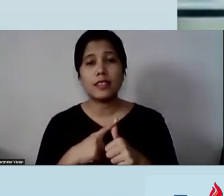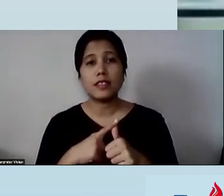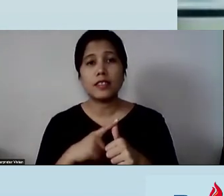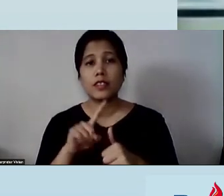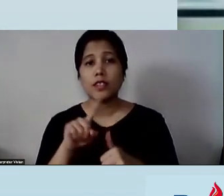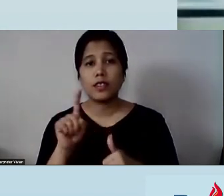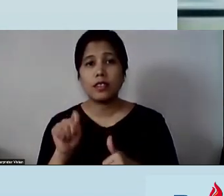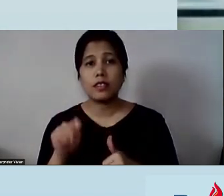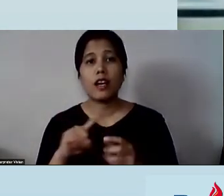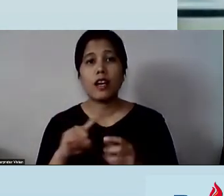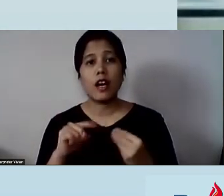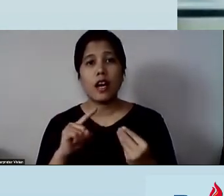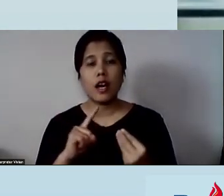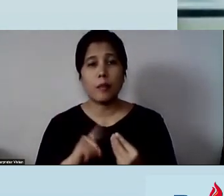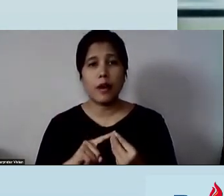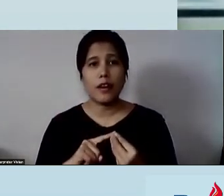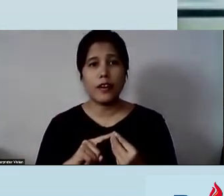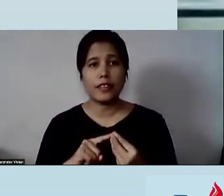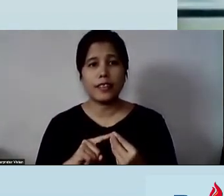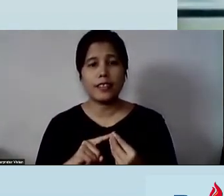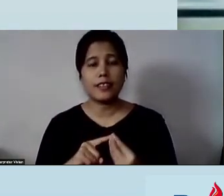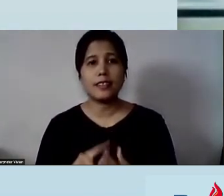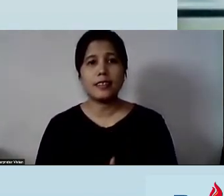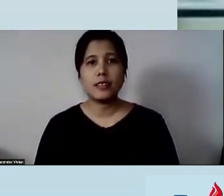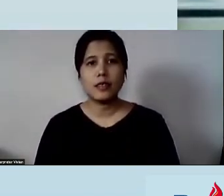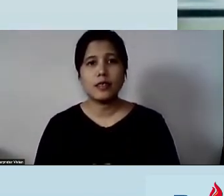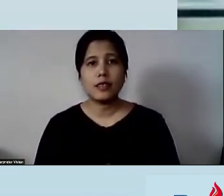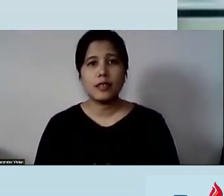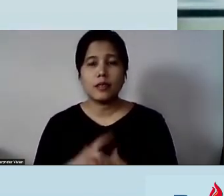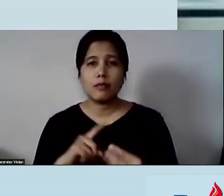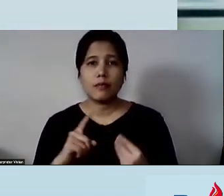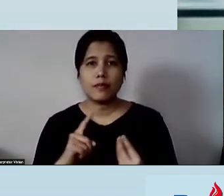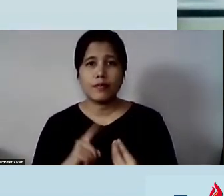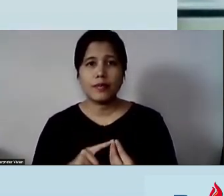doon sa ano ba yun, yung